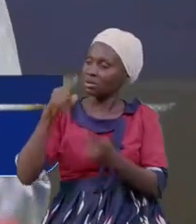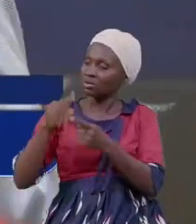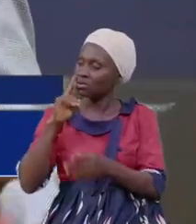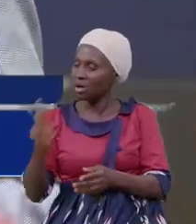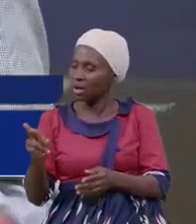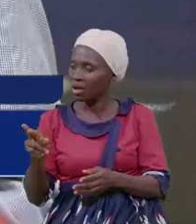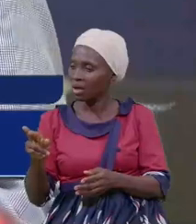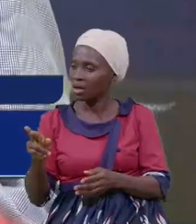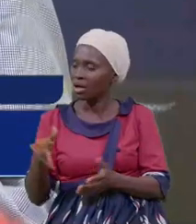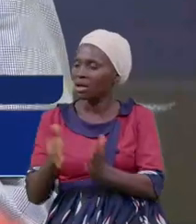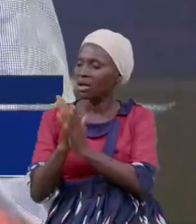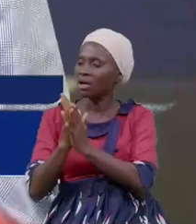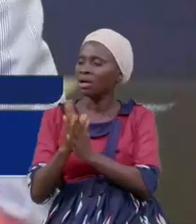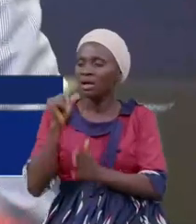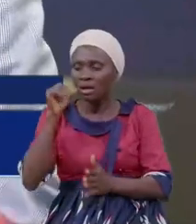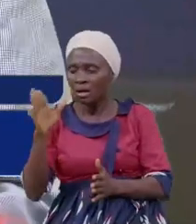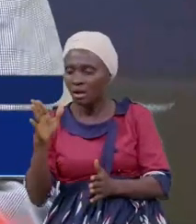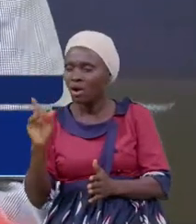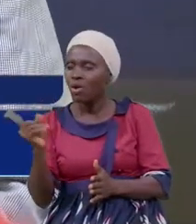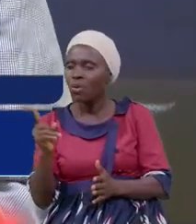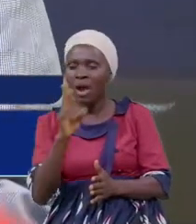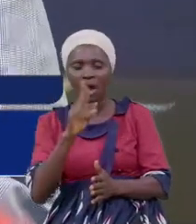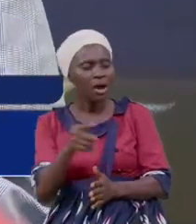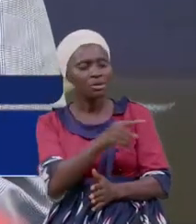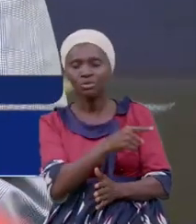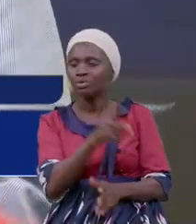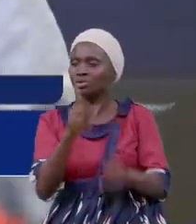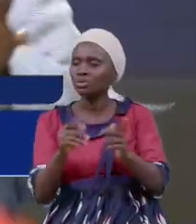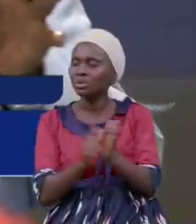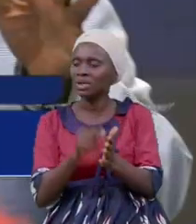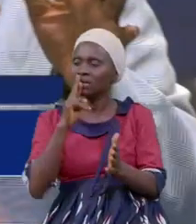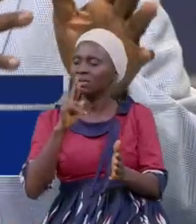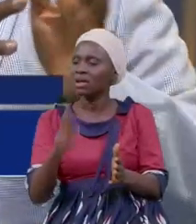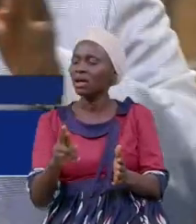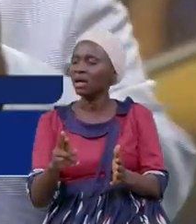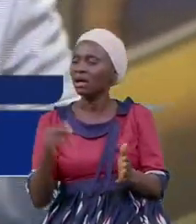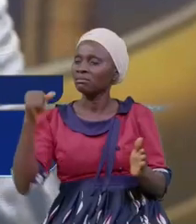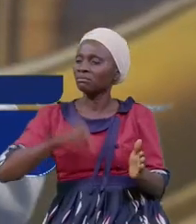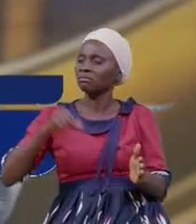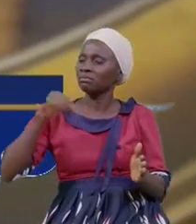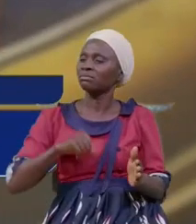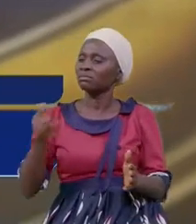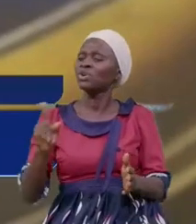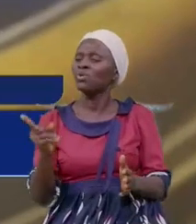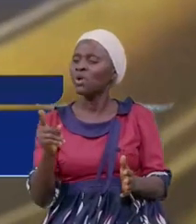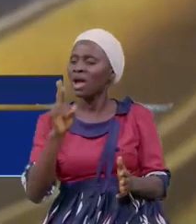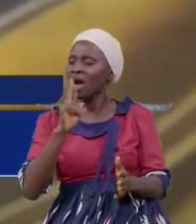dit femme où sont ceux qui t'accus où sont